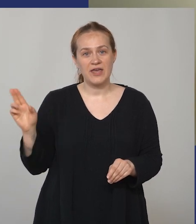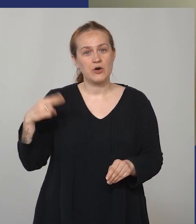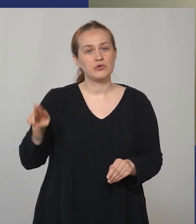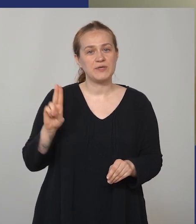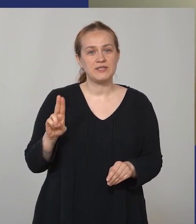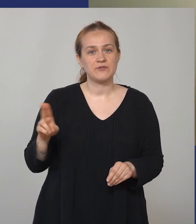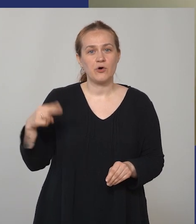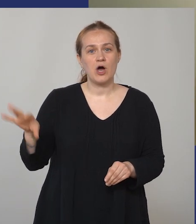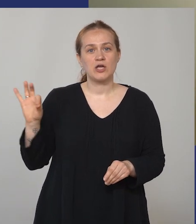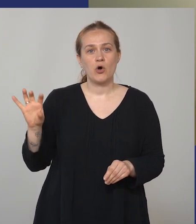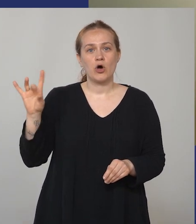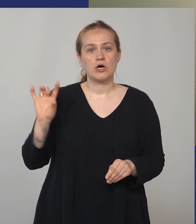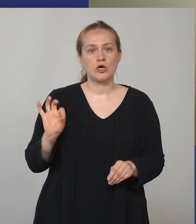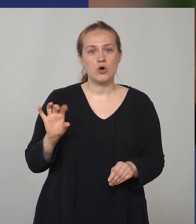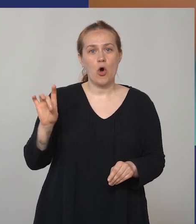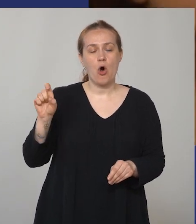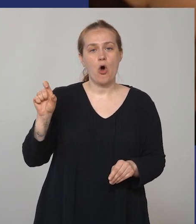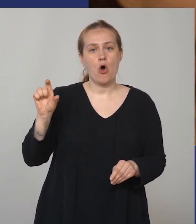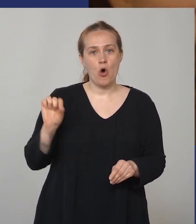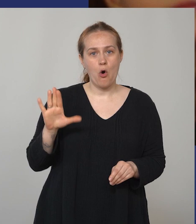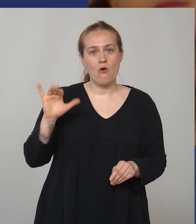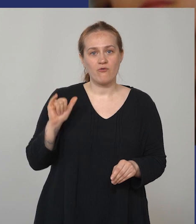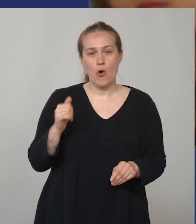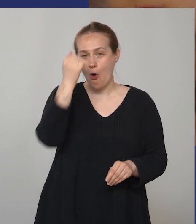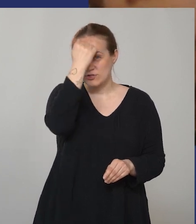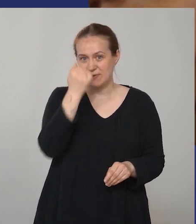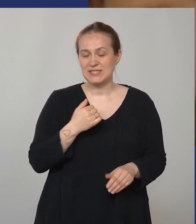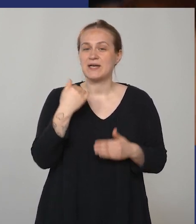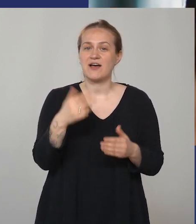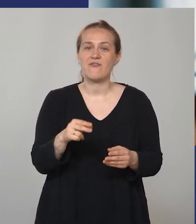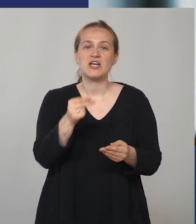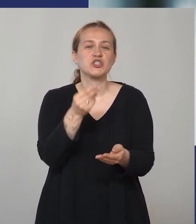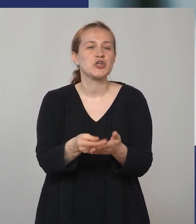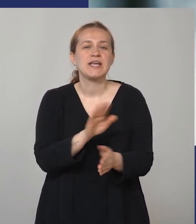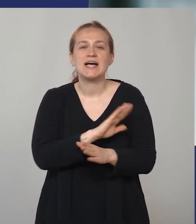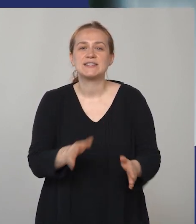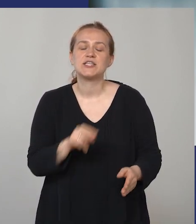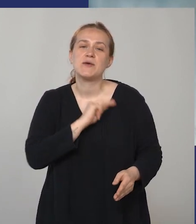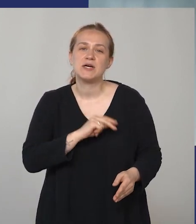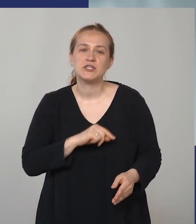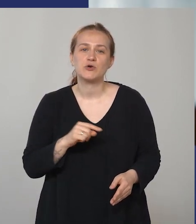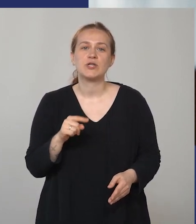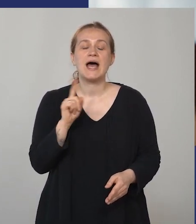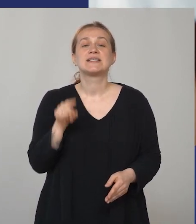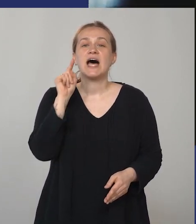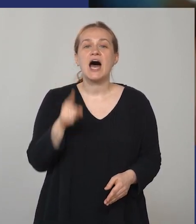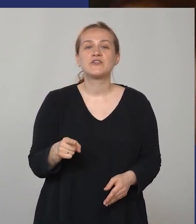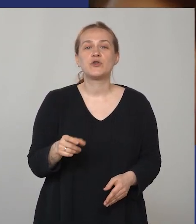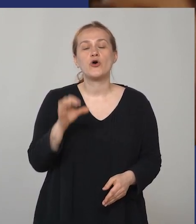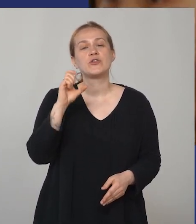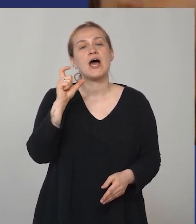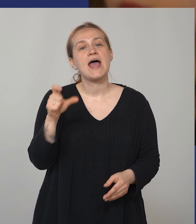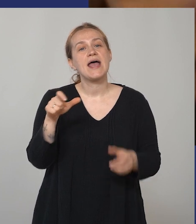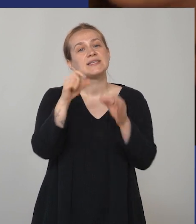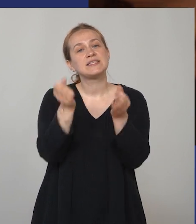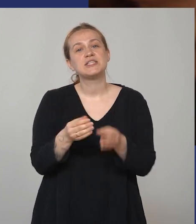Дорохову. Спасибо вам за ваш неоценимый труд, за тот эстетический вкус, который вы прививаете нашим